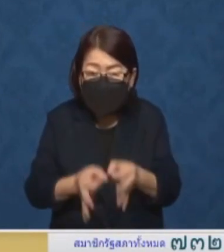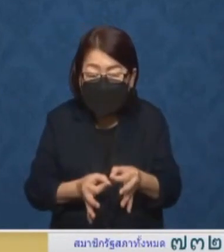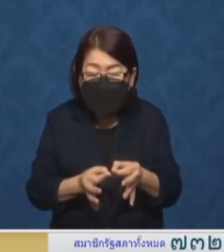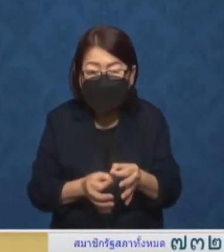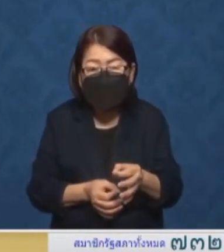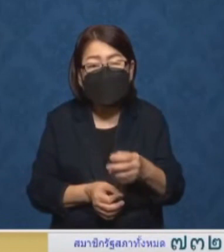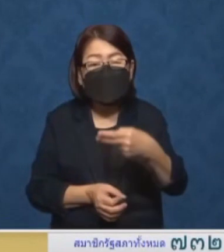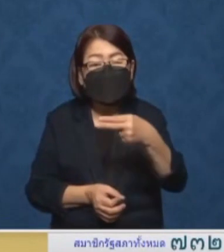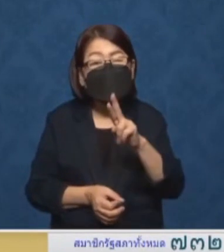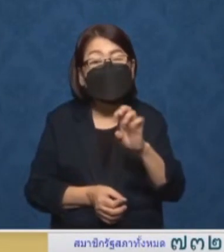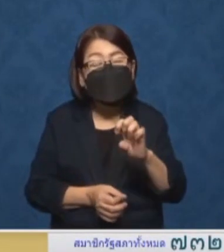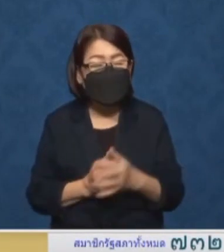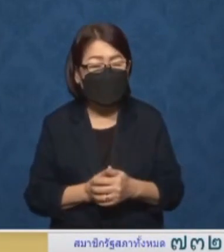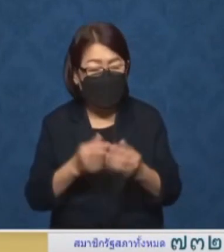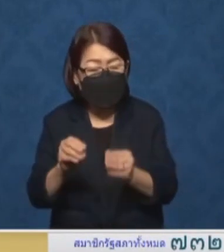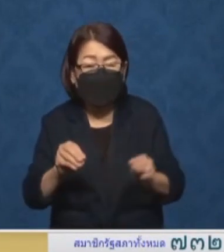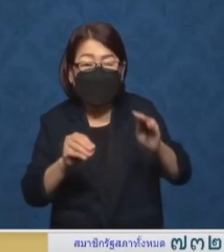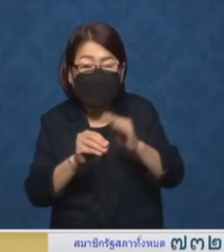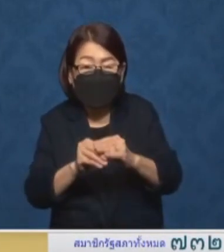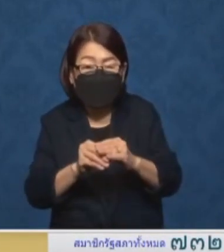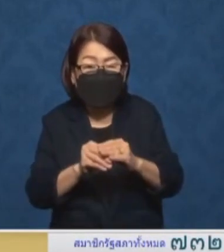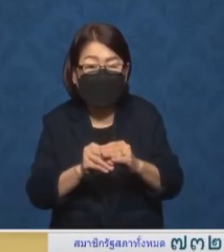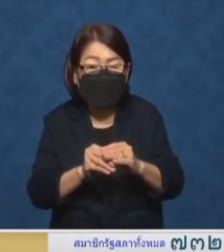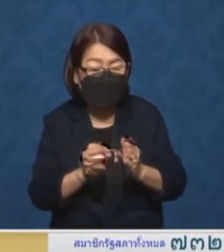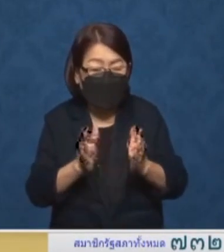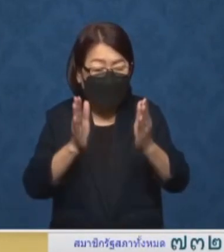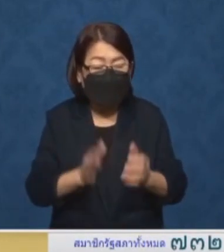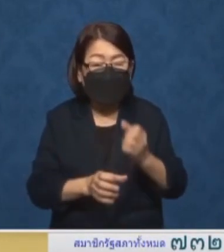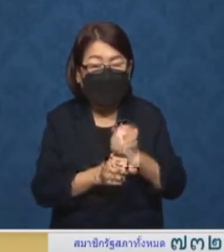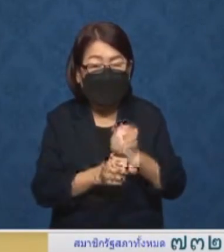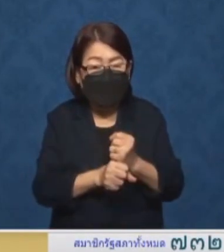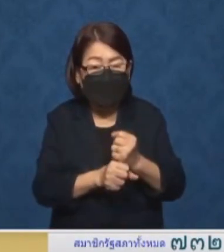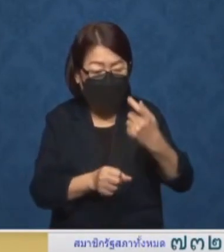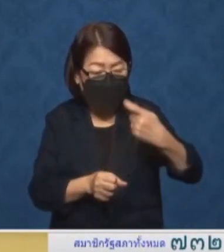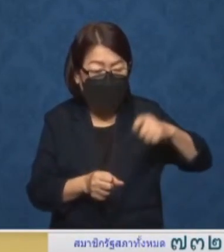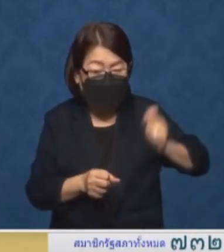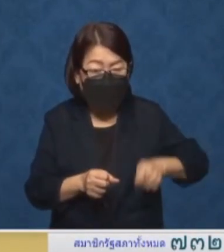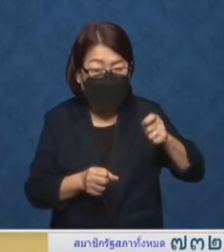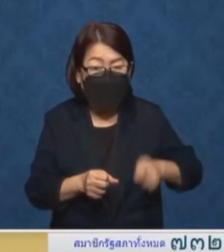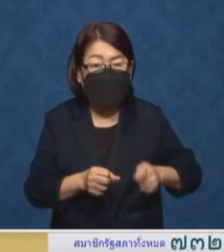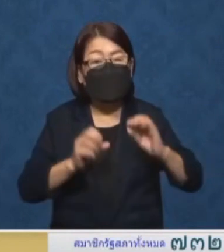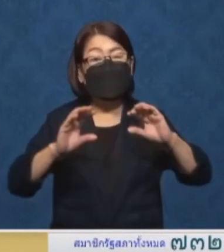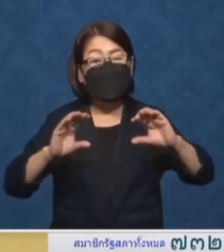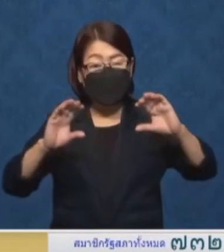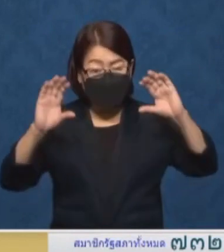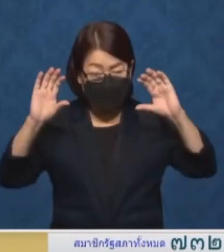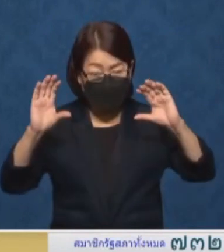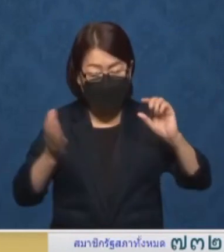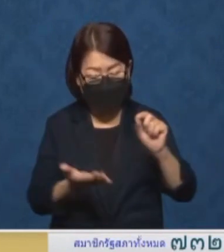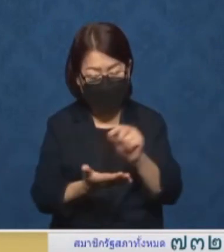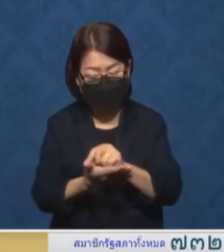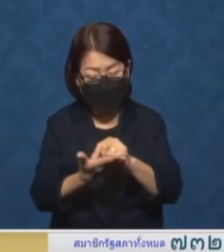เมื่อพนักงานอัยการระบุในคำฟ้องหรือยื่นคำฟ้องต่อศา